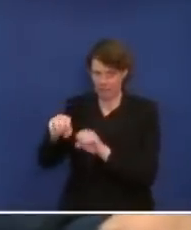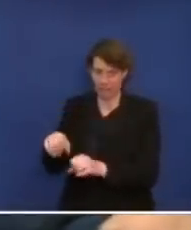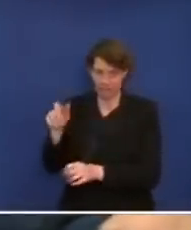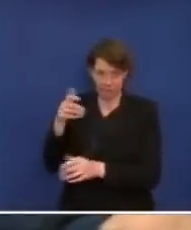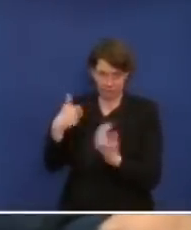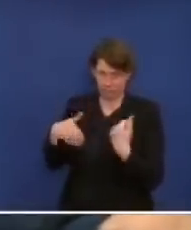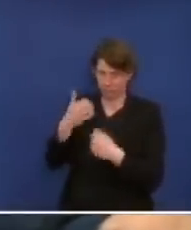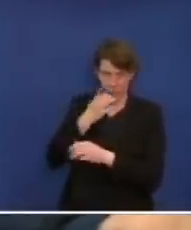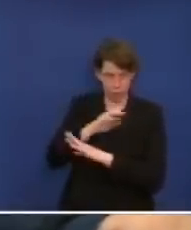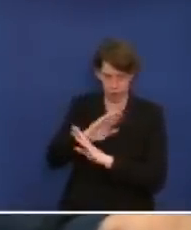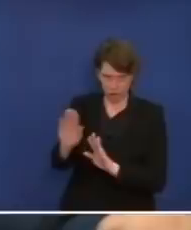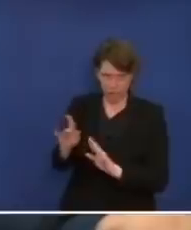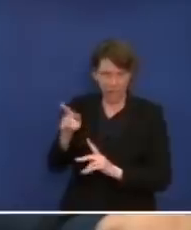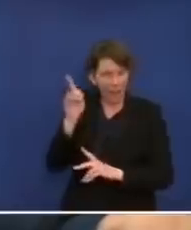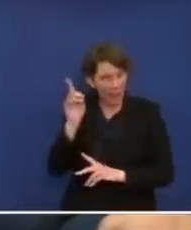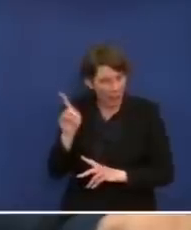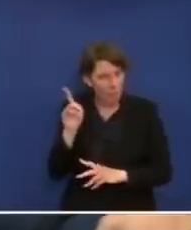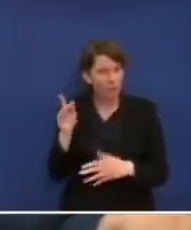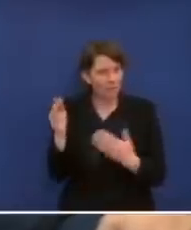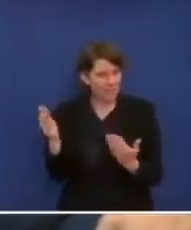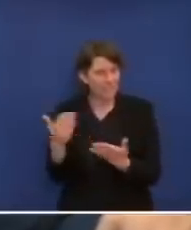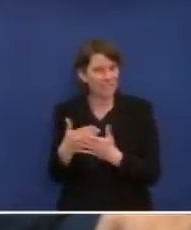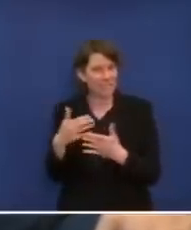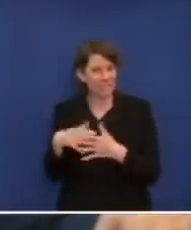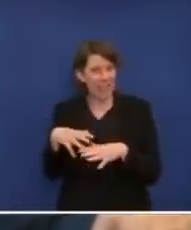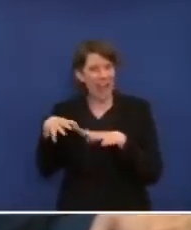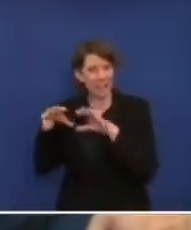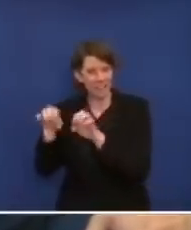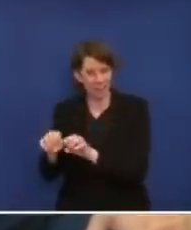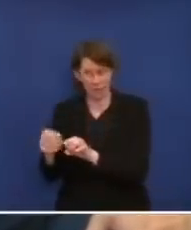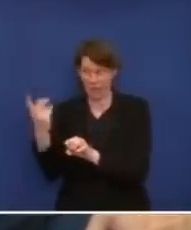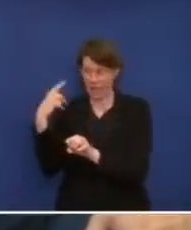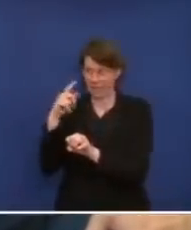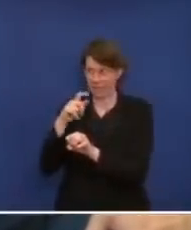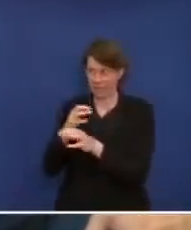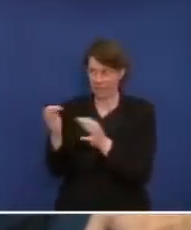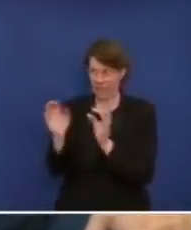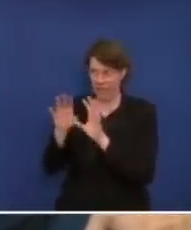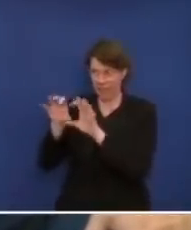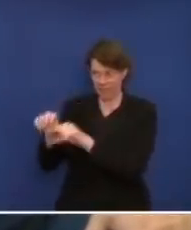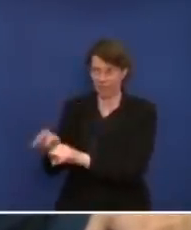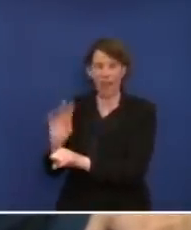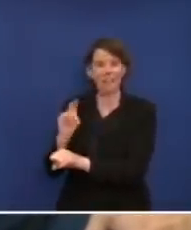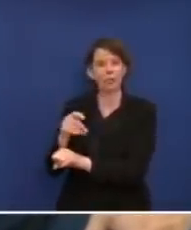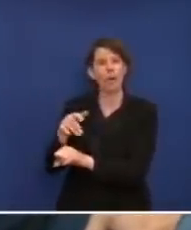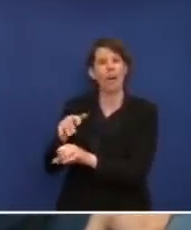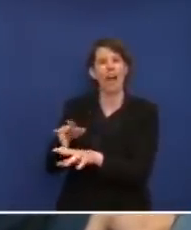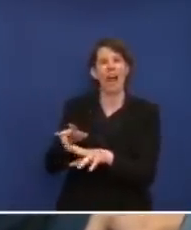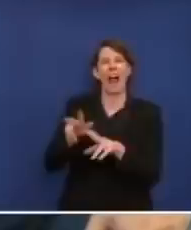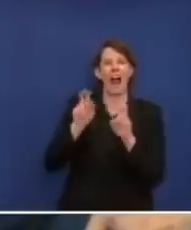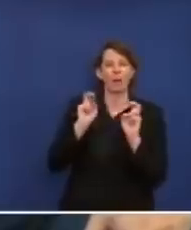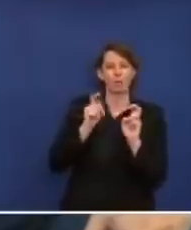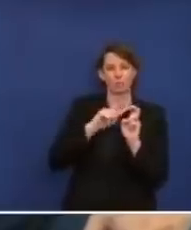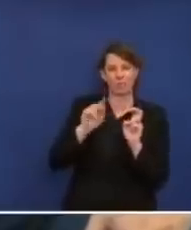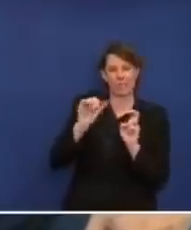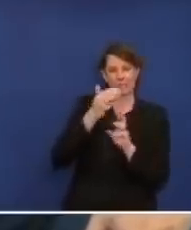rechtfertigen. Aber sind diese Angriffe der letzten Tage eine Folge des verschleppten Abzugs?